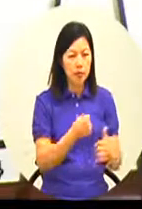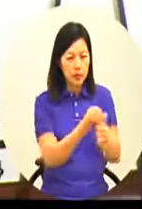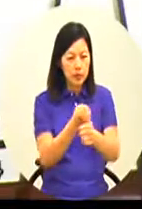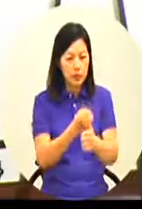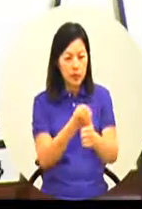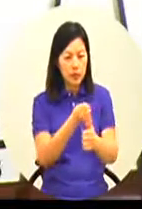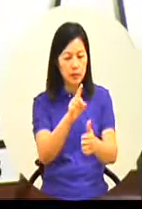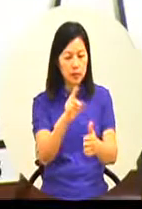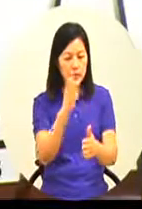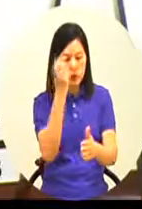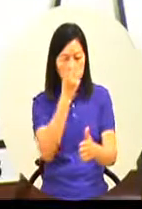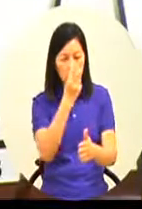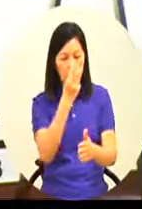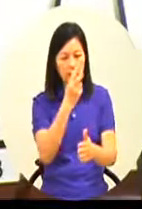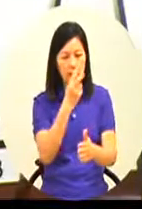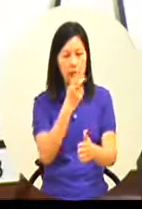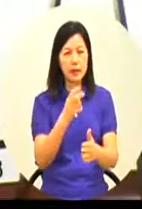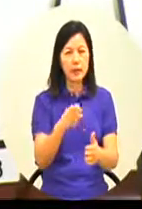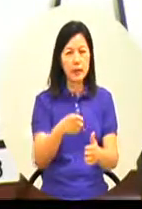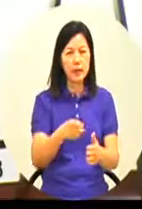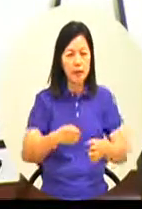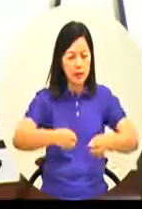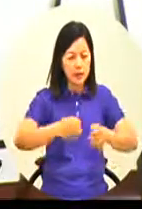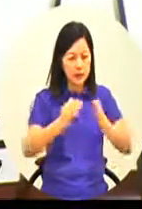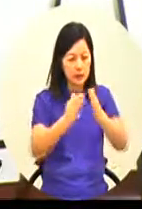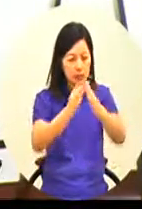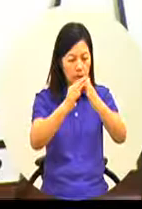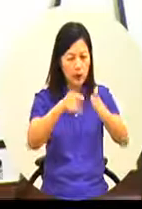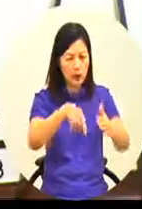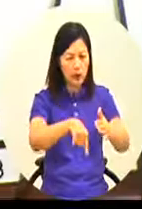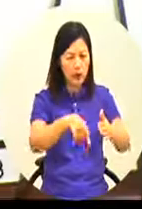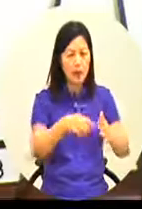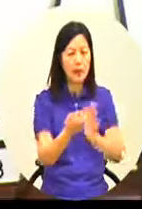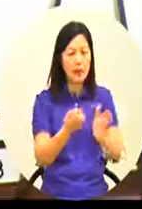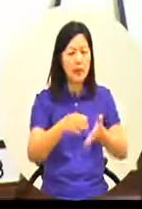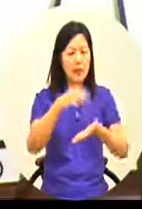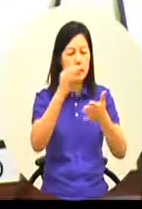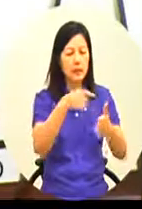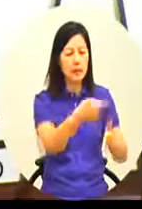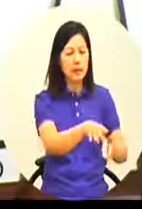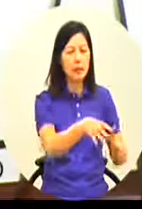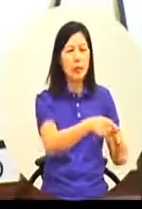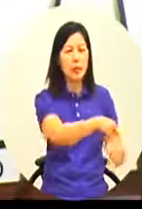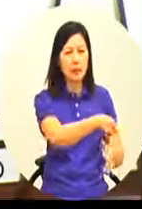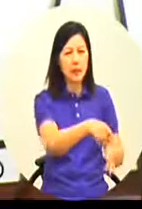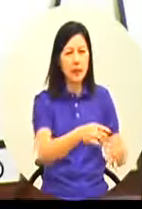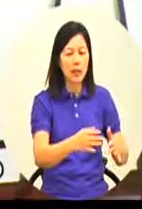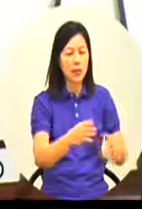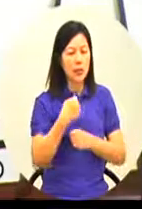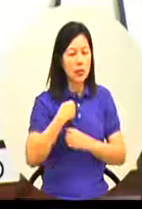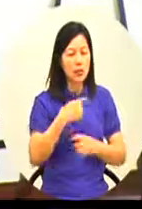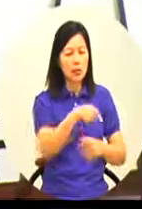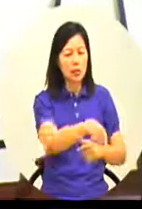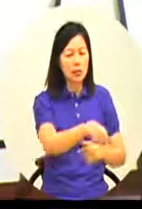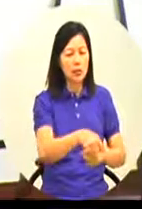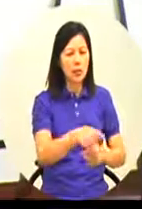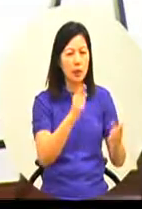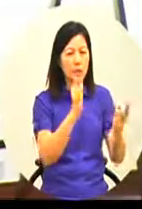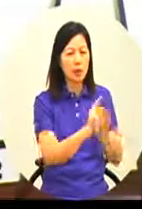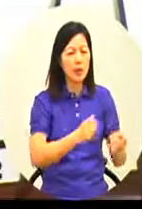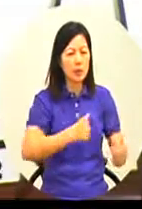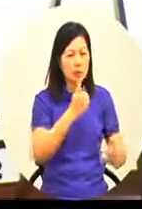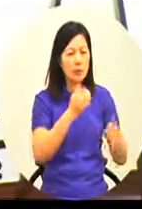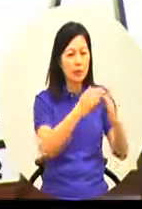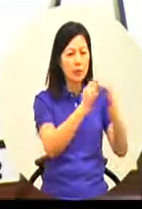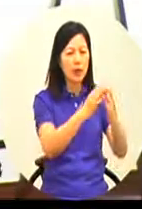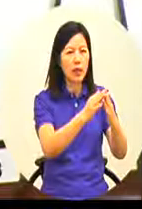的这些什么场馆哦，伊他都要讲伊去得，他说他那一块是军事法庭，现在变对使馆，那个透过军备局来协